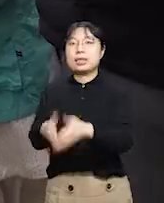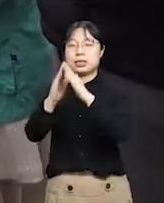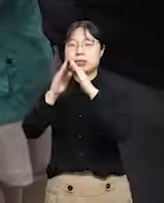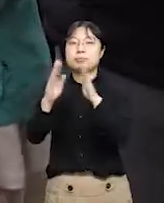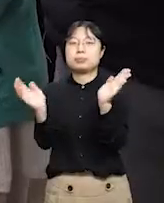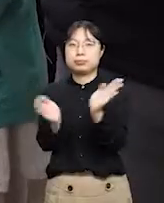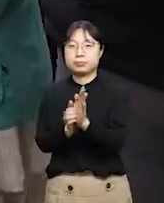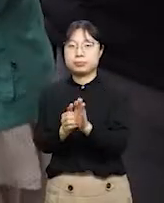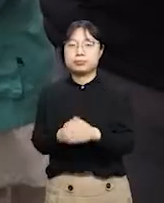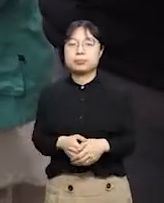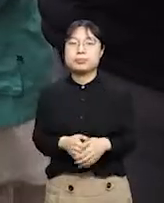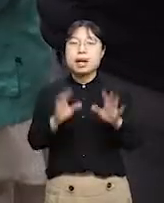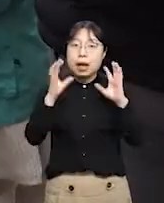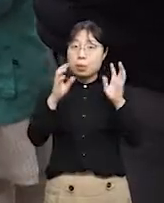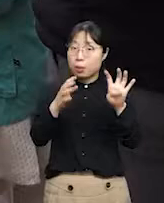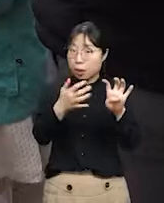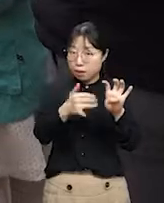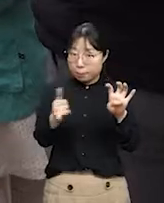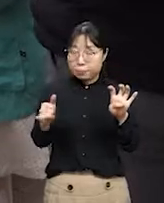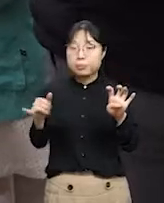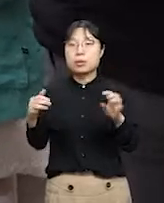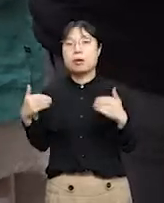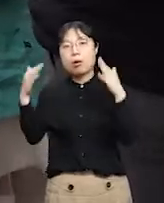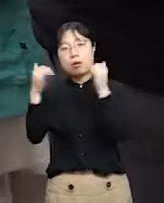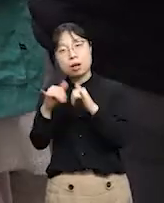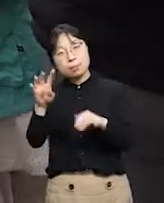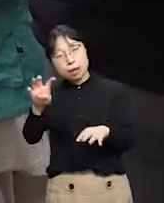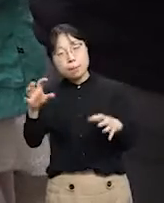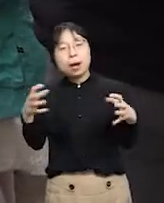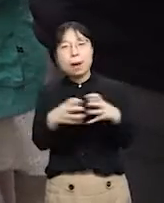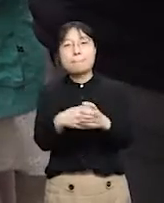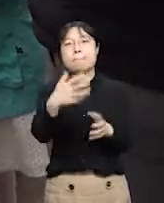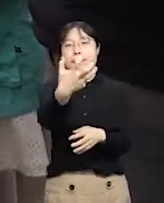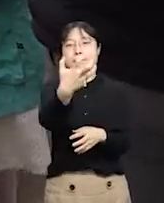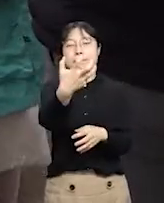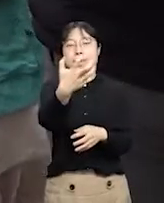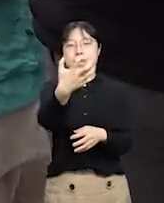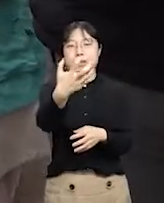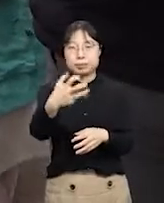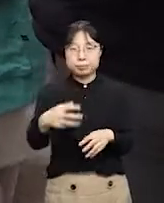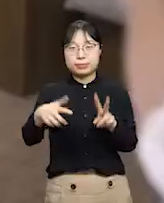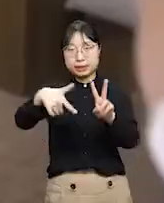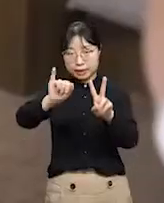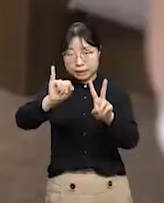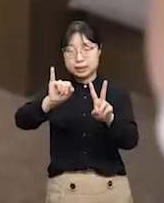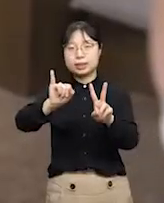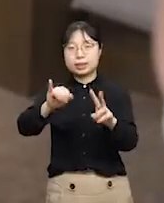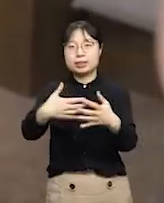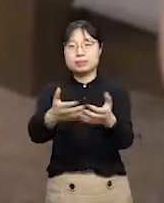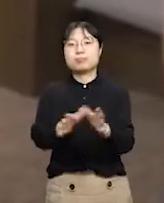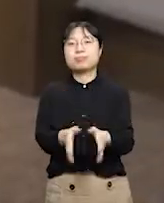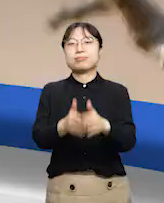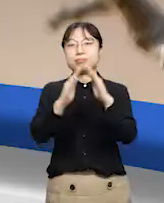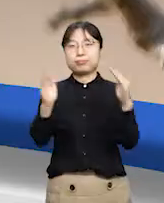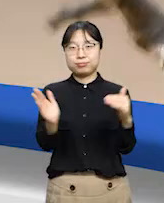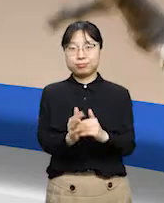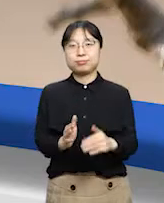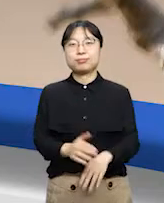40명, 성인 40명 등 총 80명으로 이뤄진 제2기 놀이터 프렌즈를 구성했습니다.